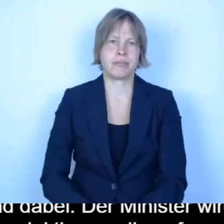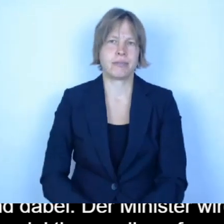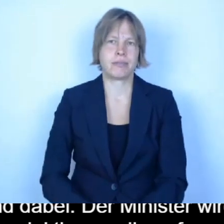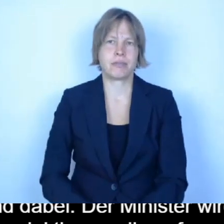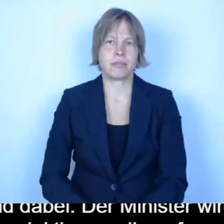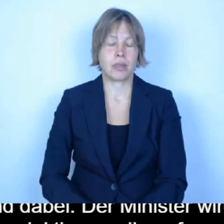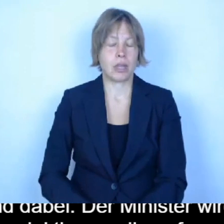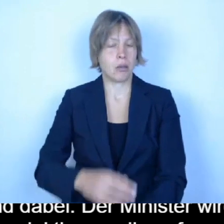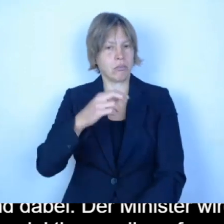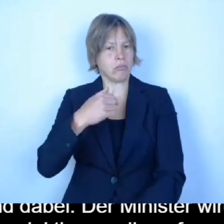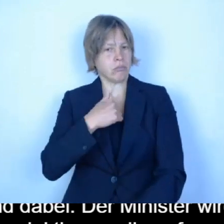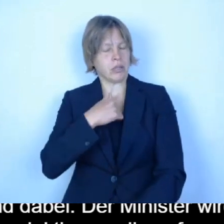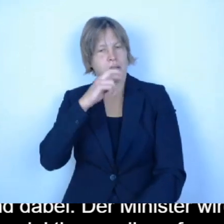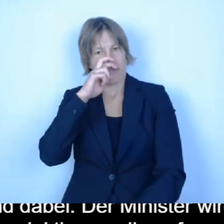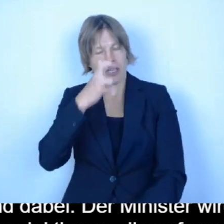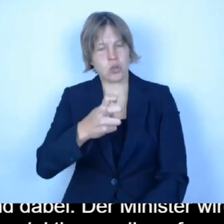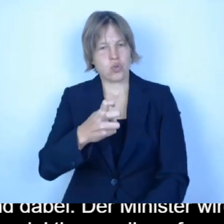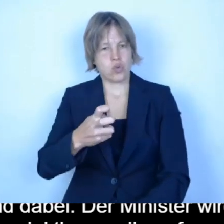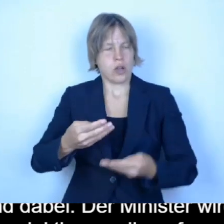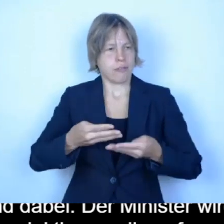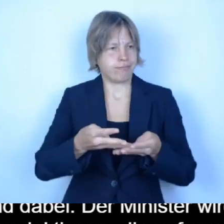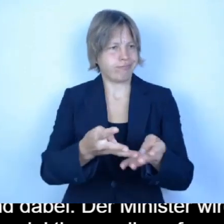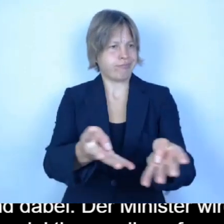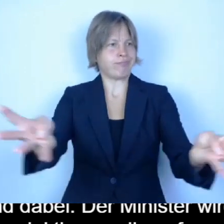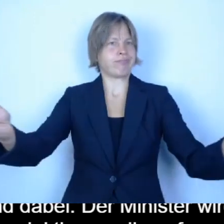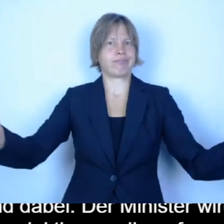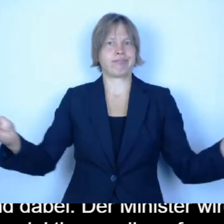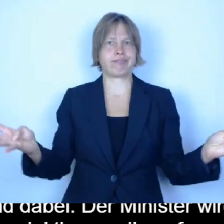der Förderung zu möglichen für Kunst und Kultur.